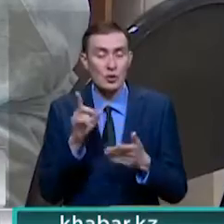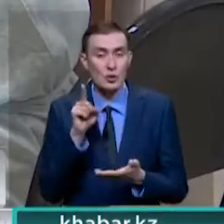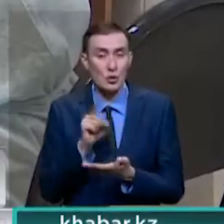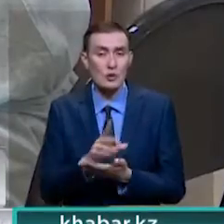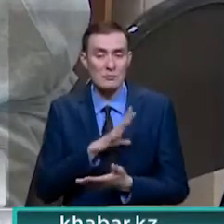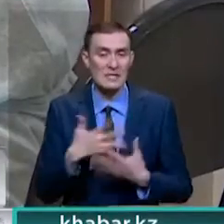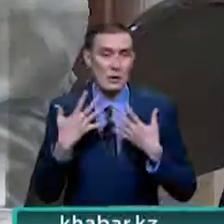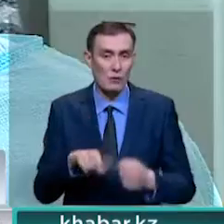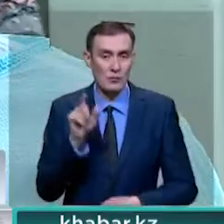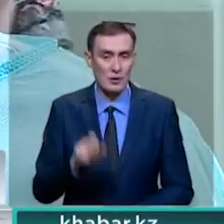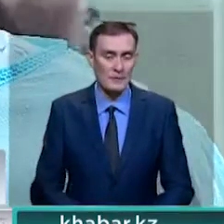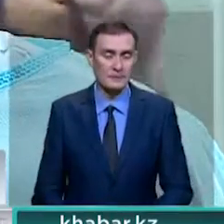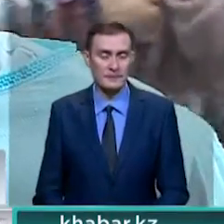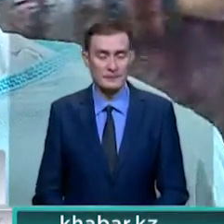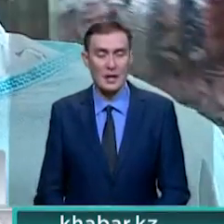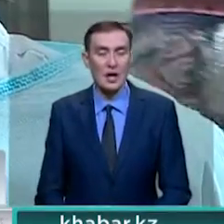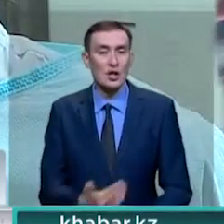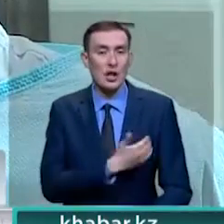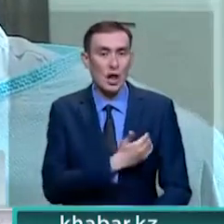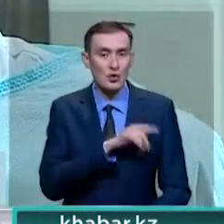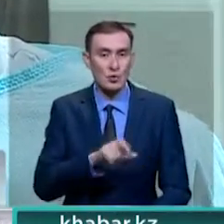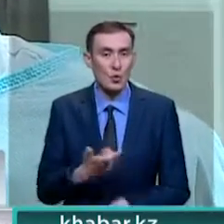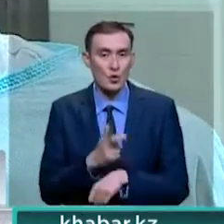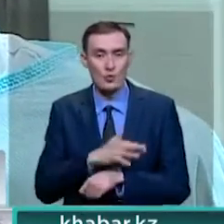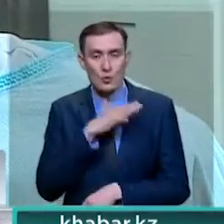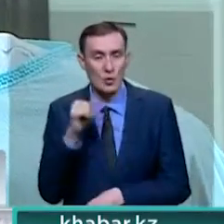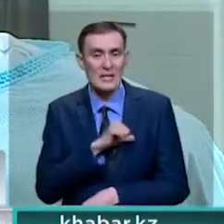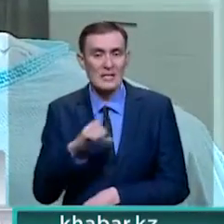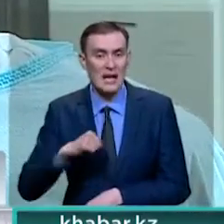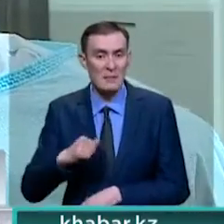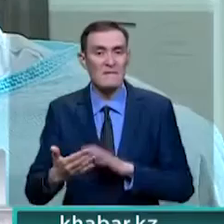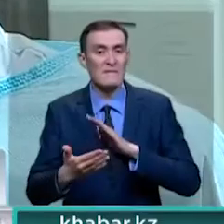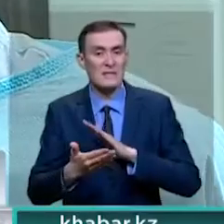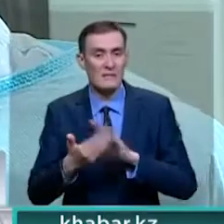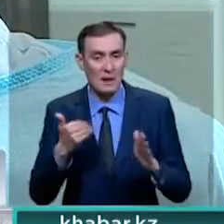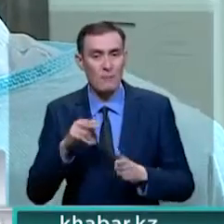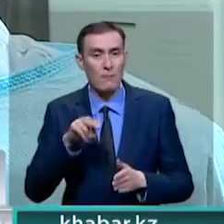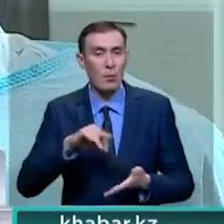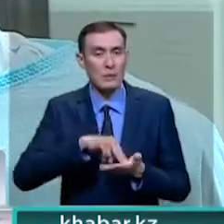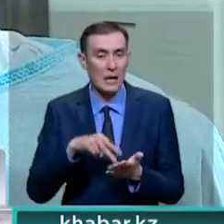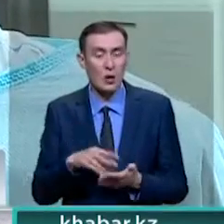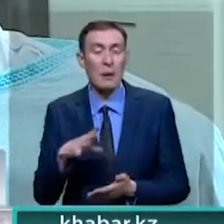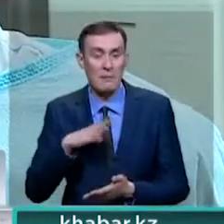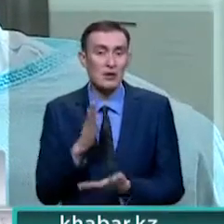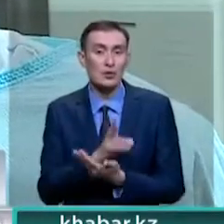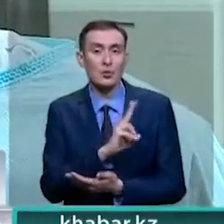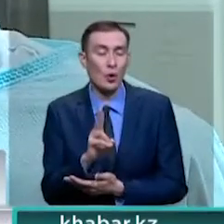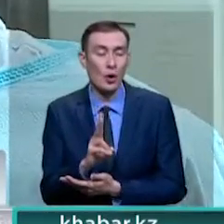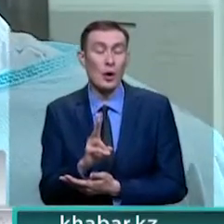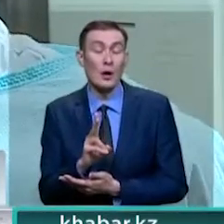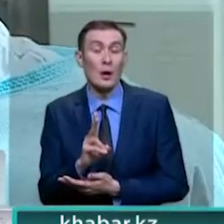противопоказаний. Желающих очень много. Мы их сами вызываем по плану. А есть и те, кто